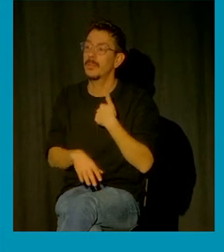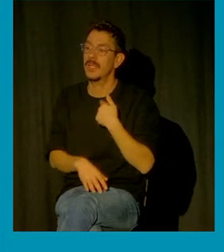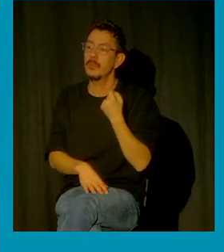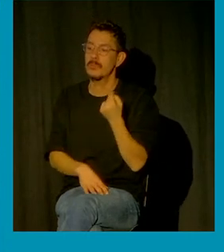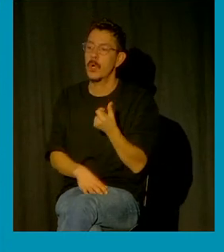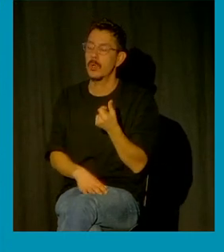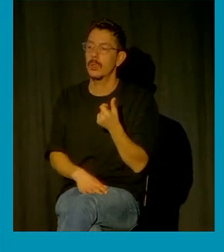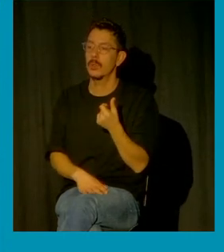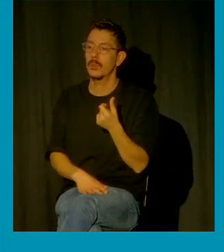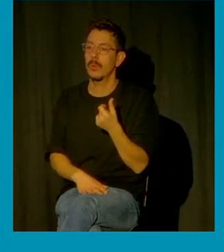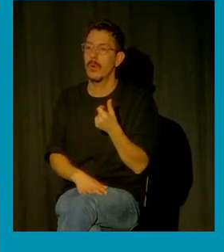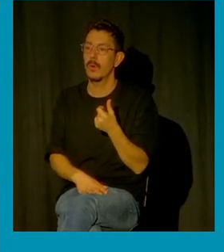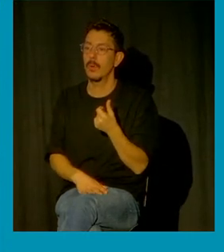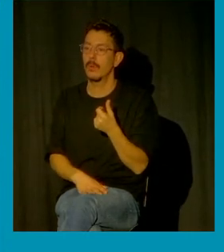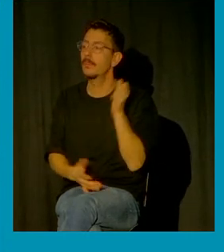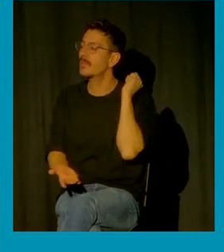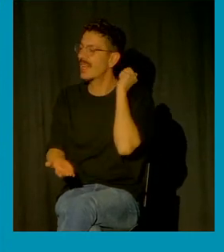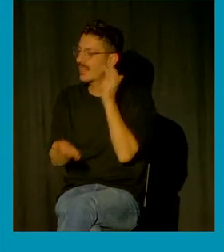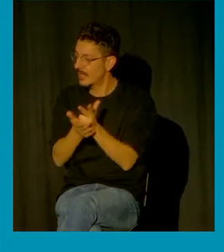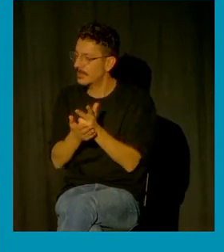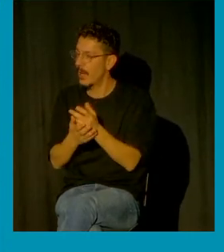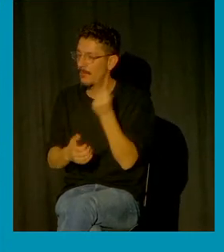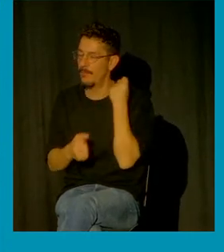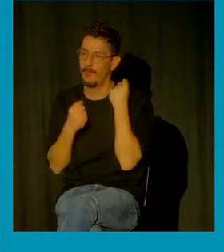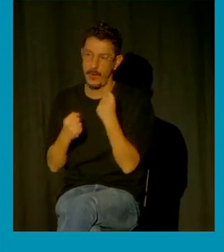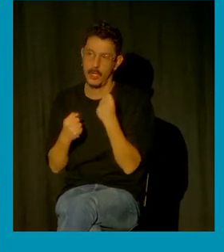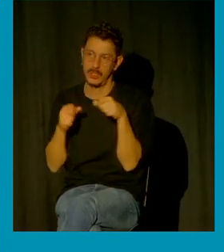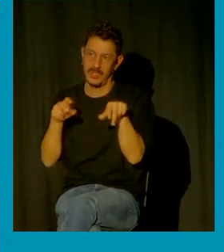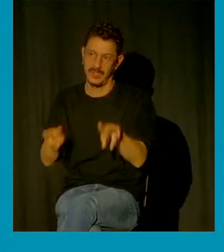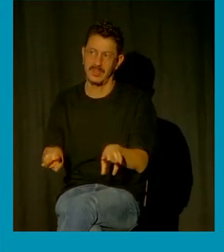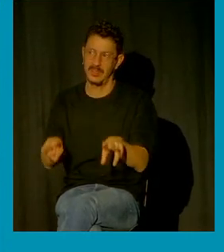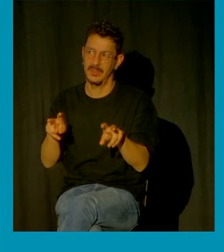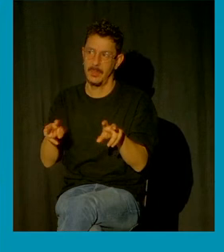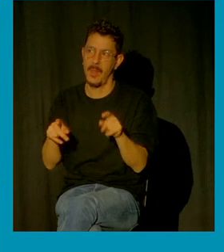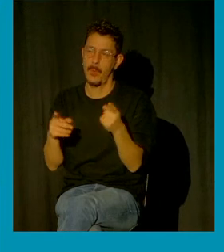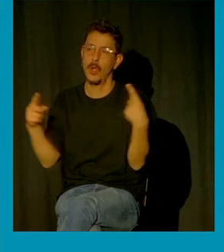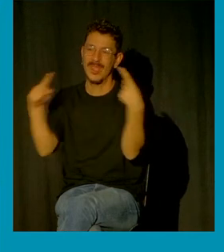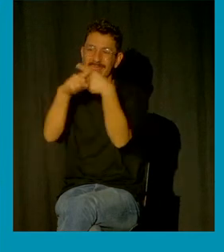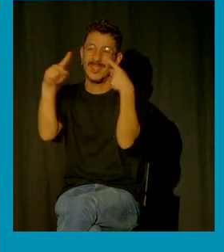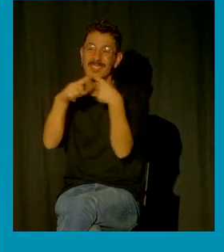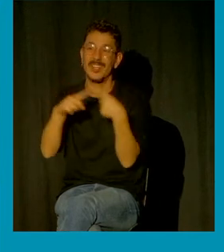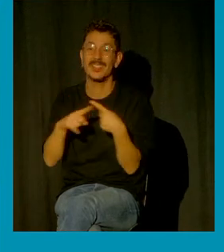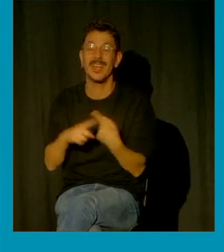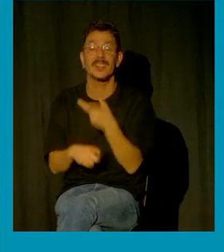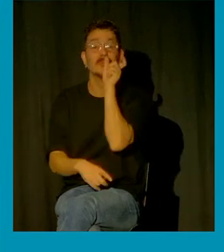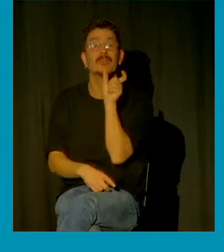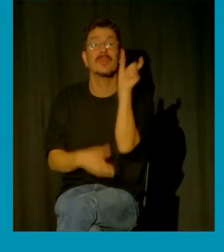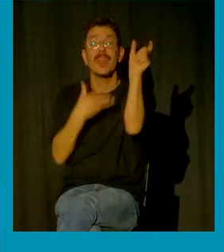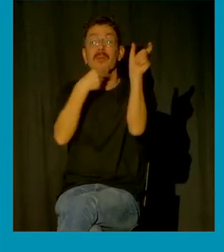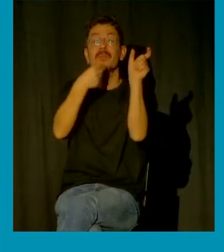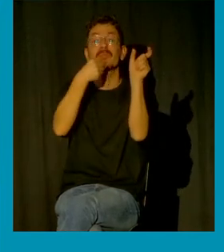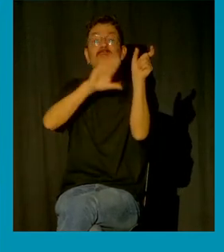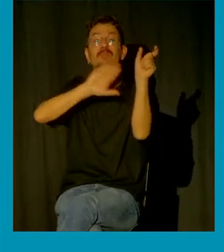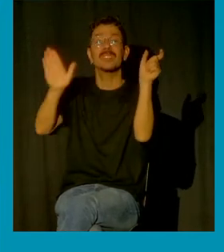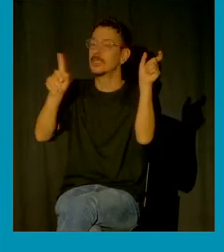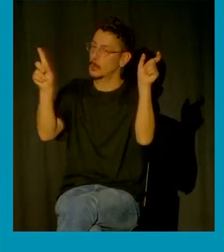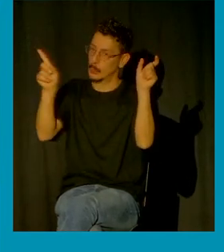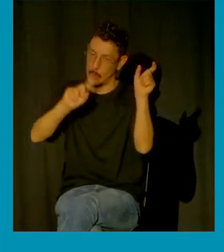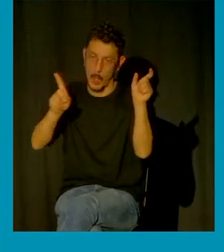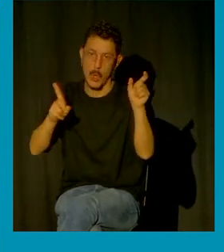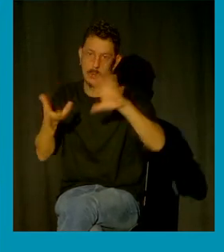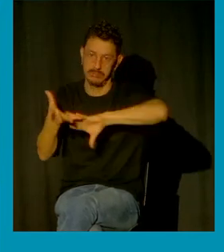amb un repte molt fort que la interseccionalitat no es quedi en una paraula buida i que